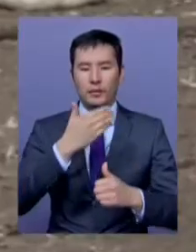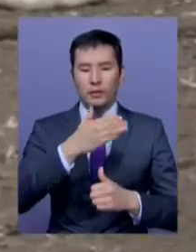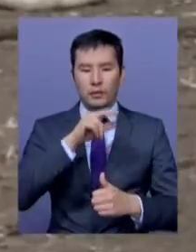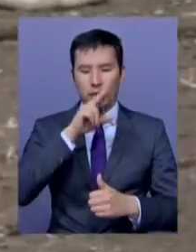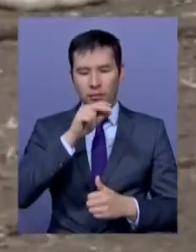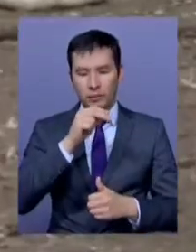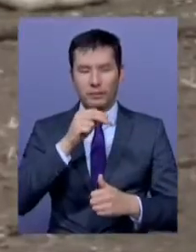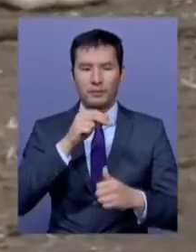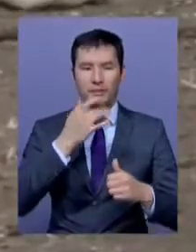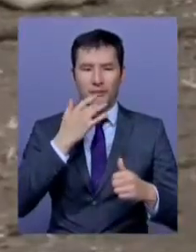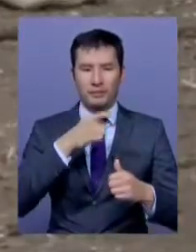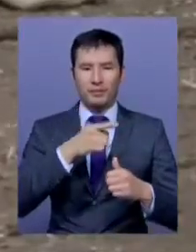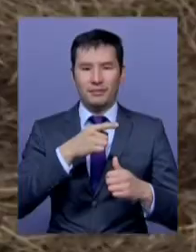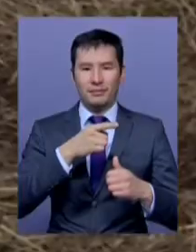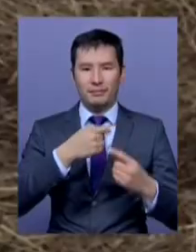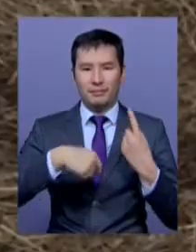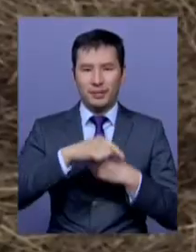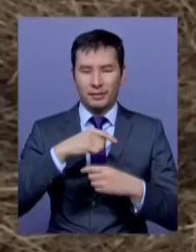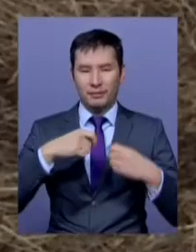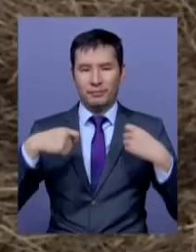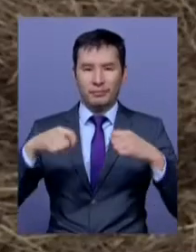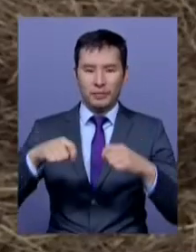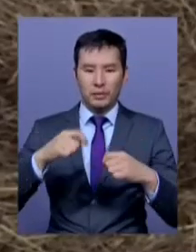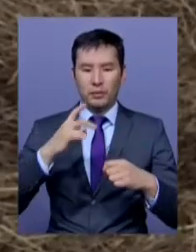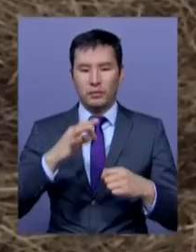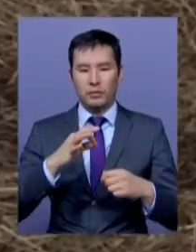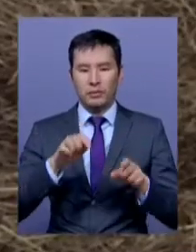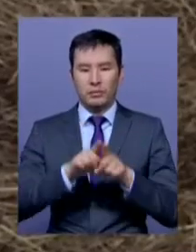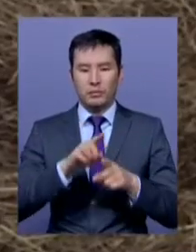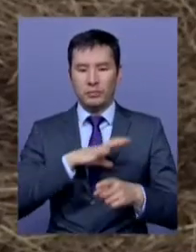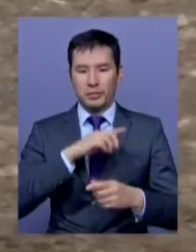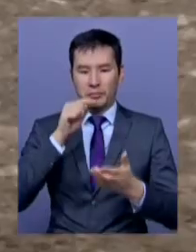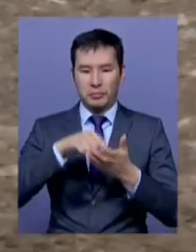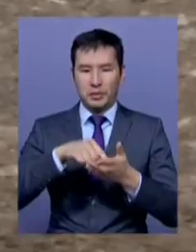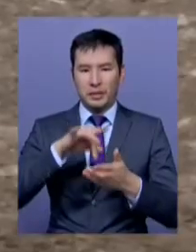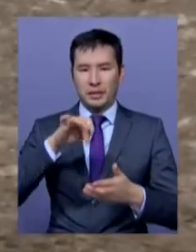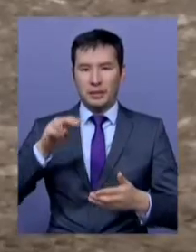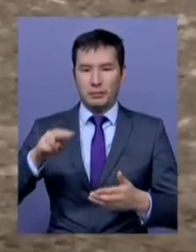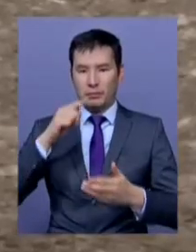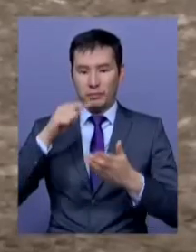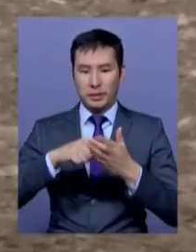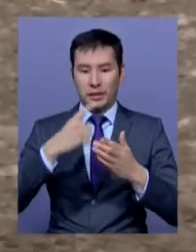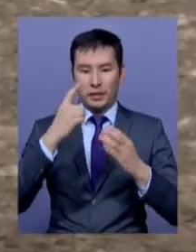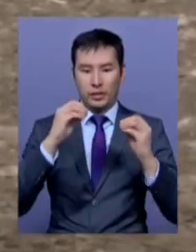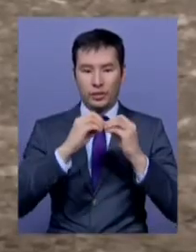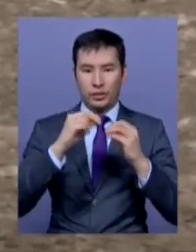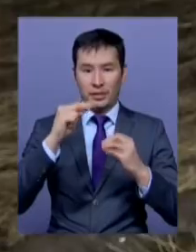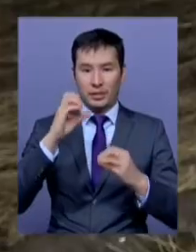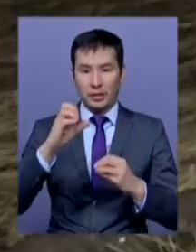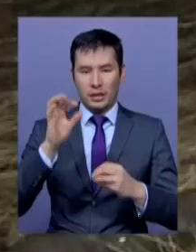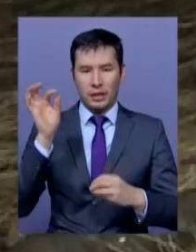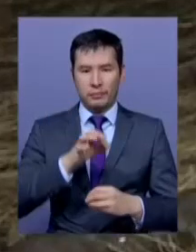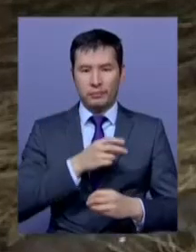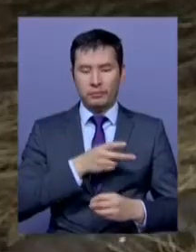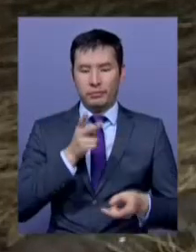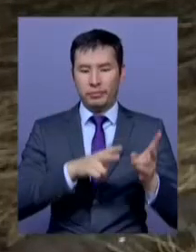витаминдермен емдемек болыпты. Бірақ ол әрекеті ешқандай нәтиже бермеген. Құс тұмауына шалдыққан қаздар 10 сағаттың ішінде өліп қалады дейді. Мы